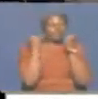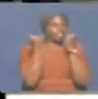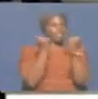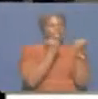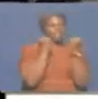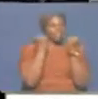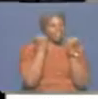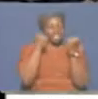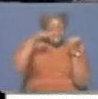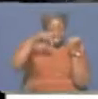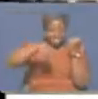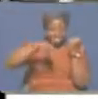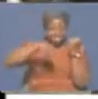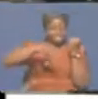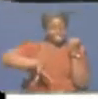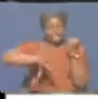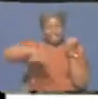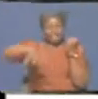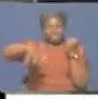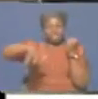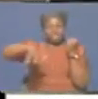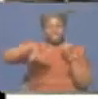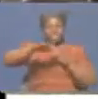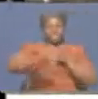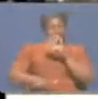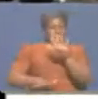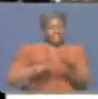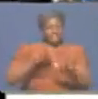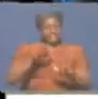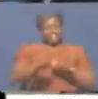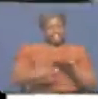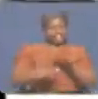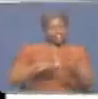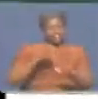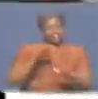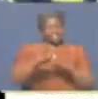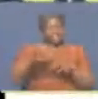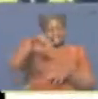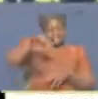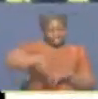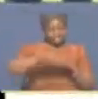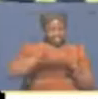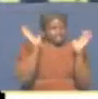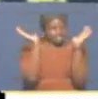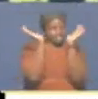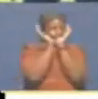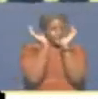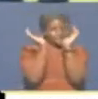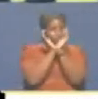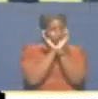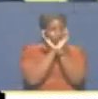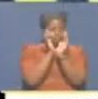gatuzi hili la Kirinyaga uga huu wa